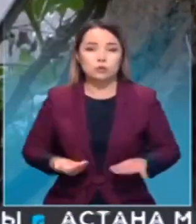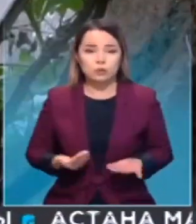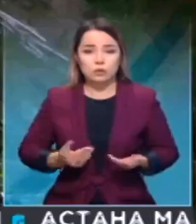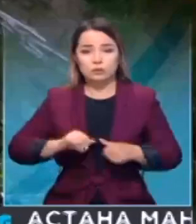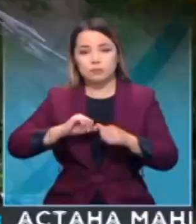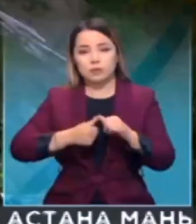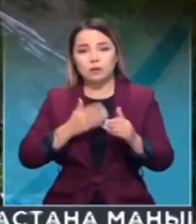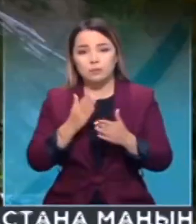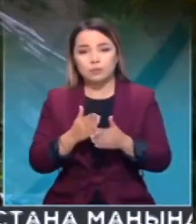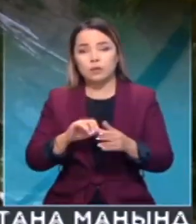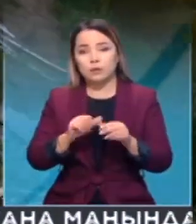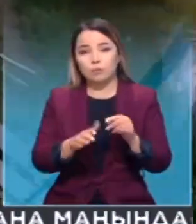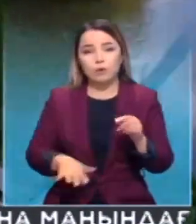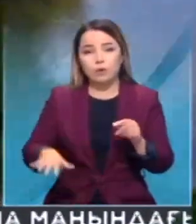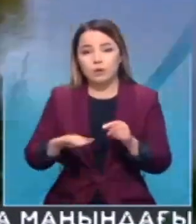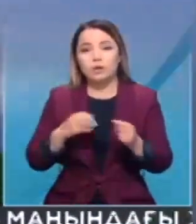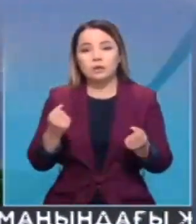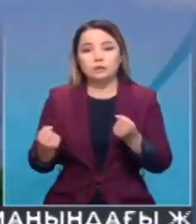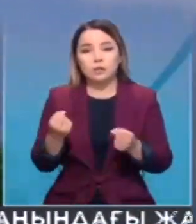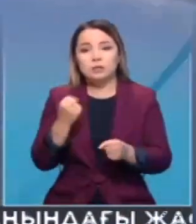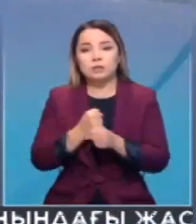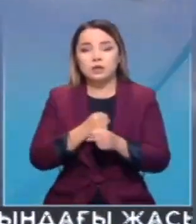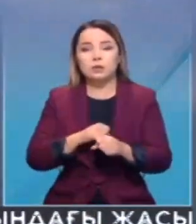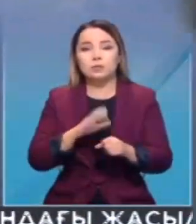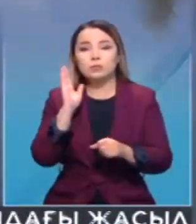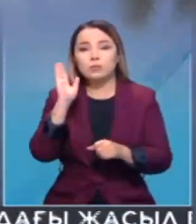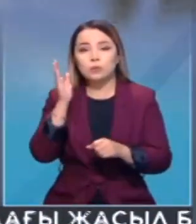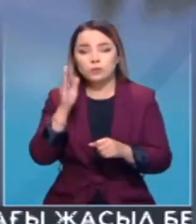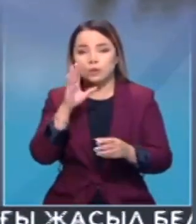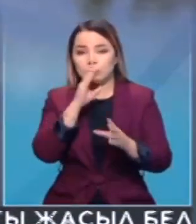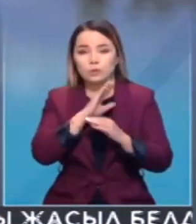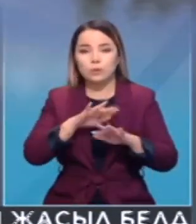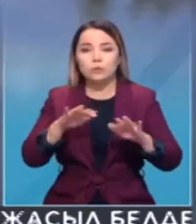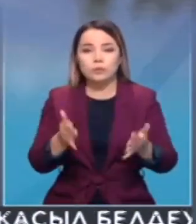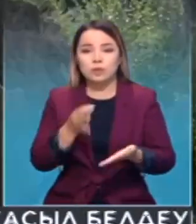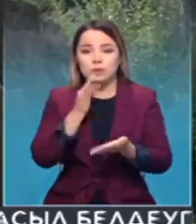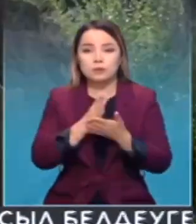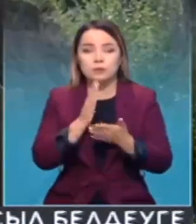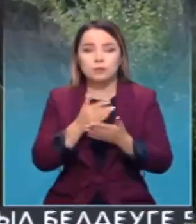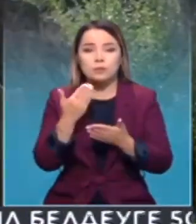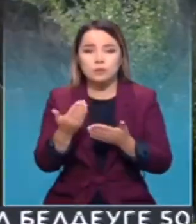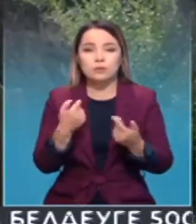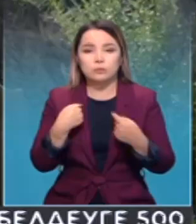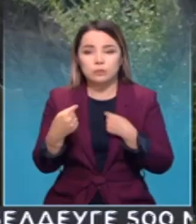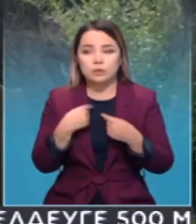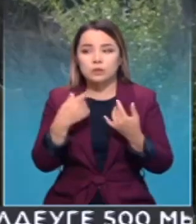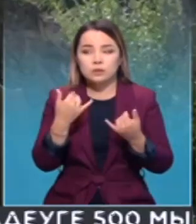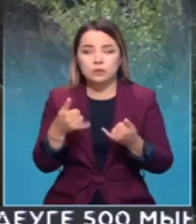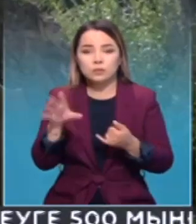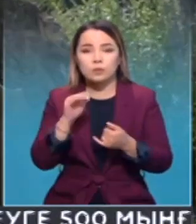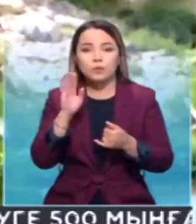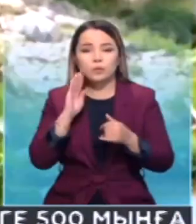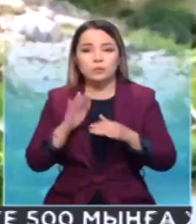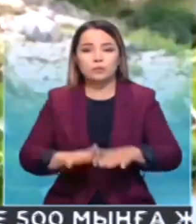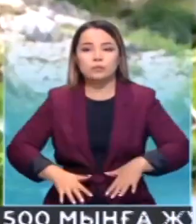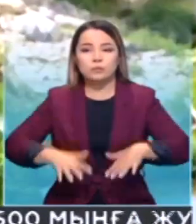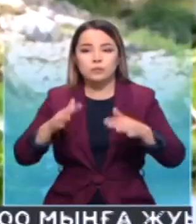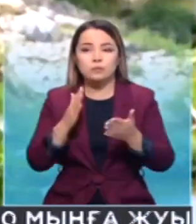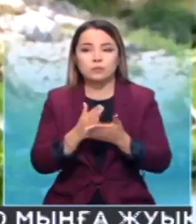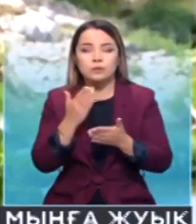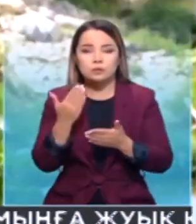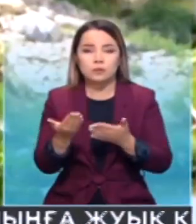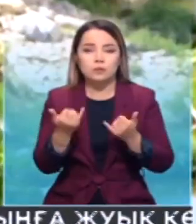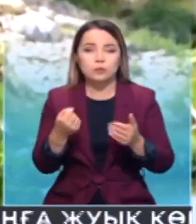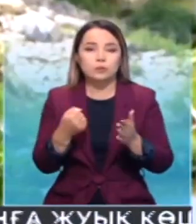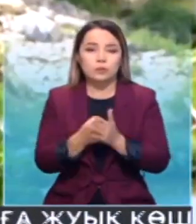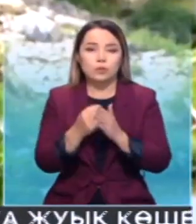жылдары жағалауды бекітемін деп шаршағанын айтады. Жерінің бір бөлігі қазірдің өзінде жыраға айналған. Бір қорасын су шайып кеткен. Мына жерге